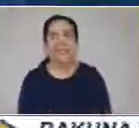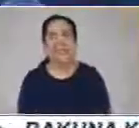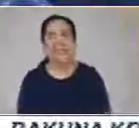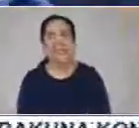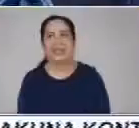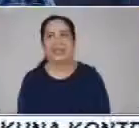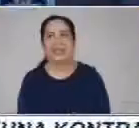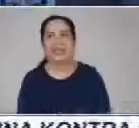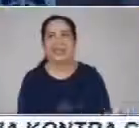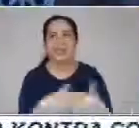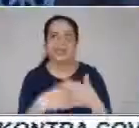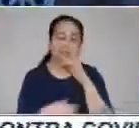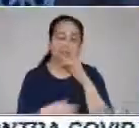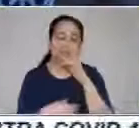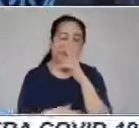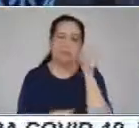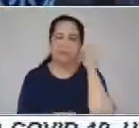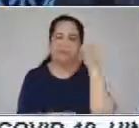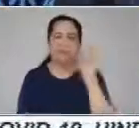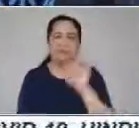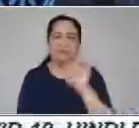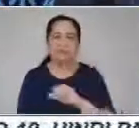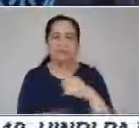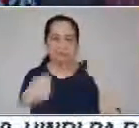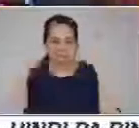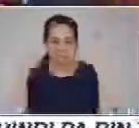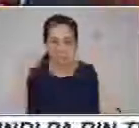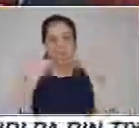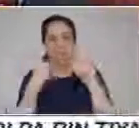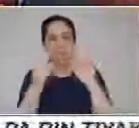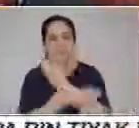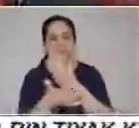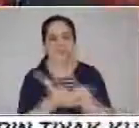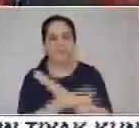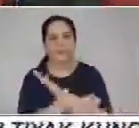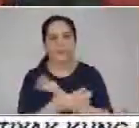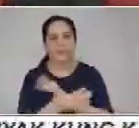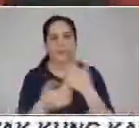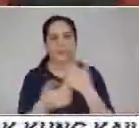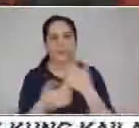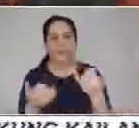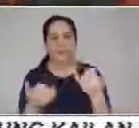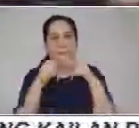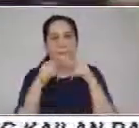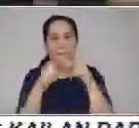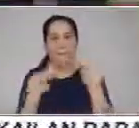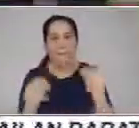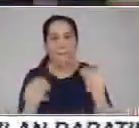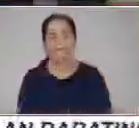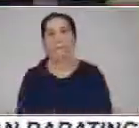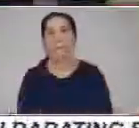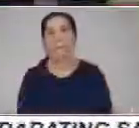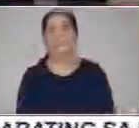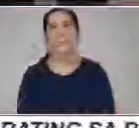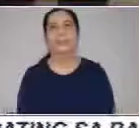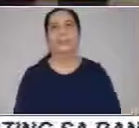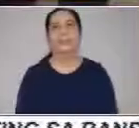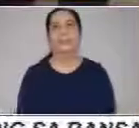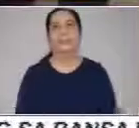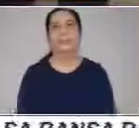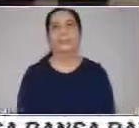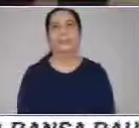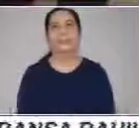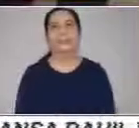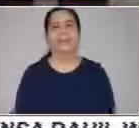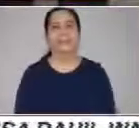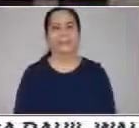nadali. Ayan, so ang IATF na yon ay naglabas na ng panuntunan na baka